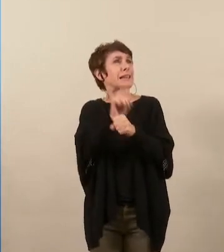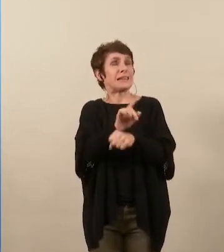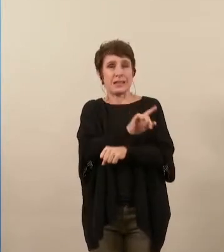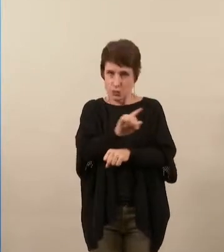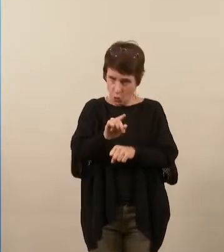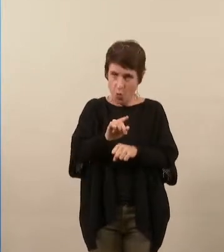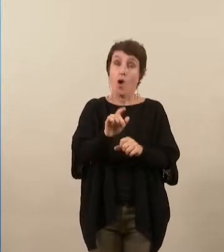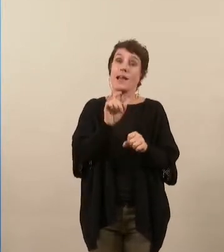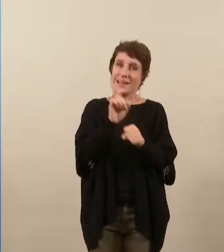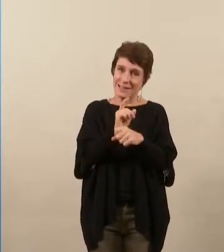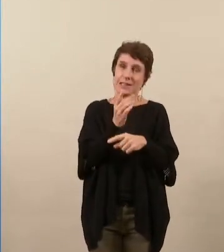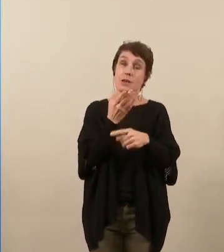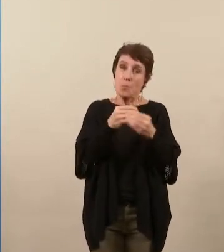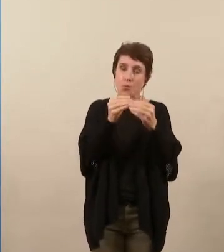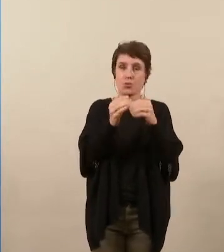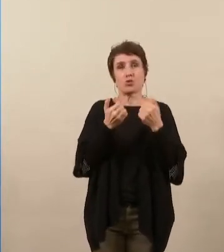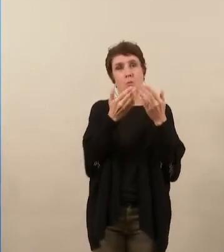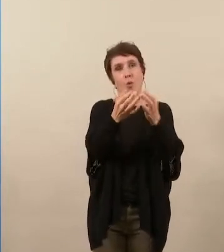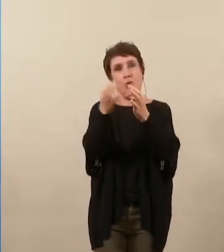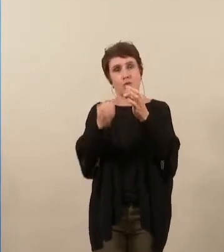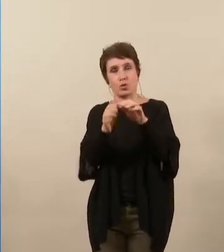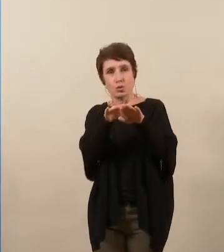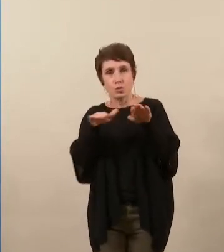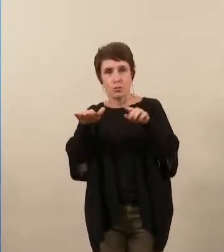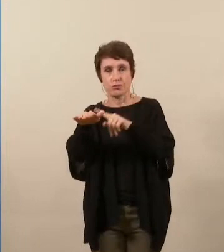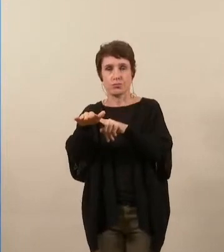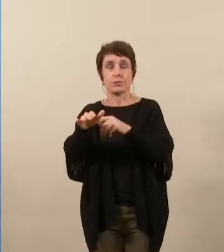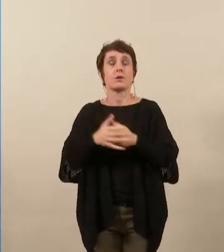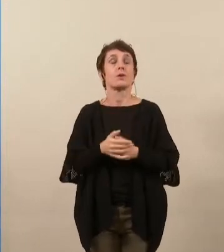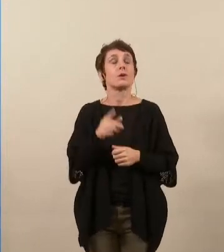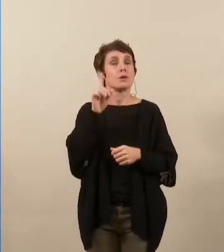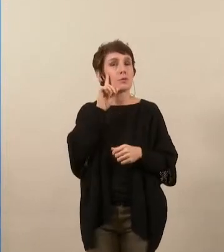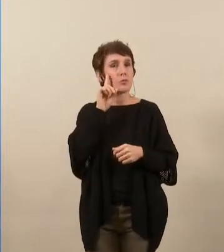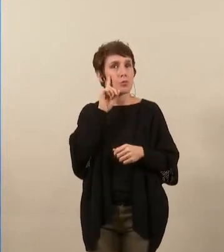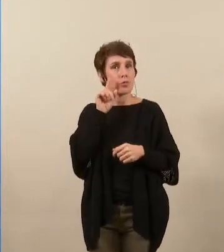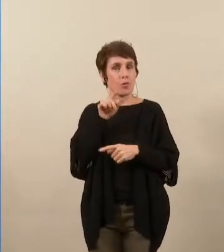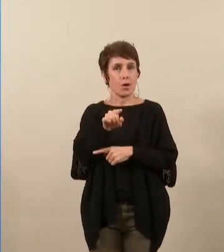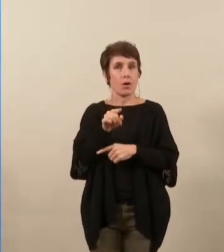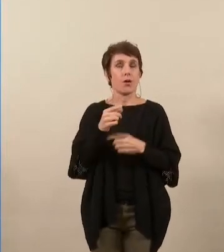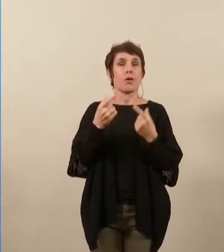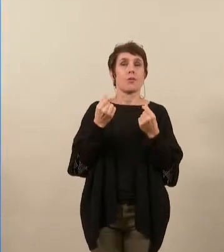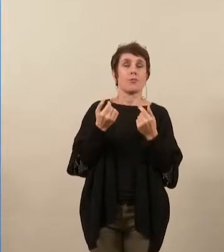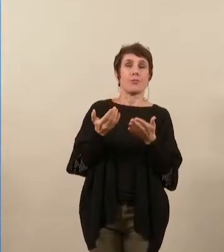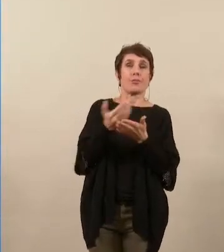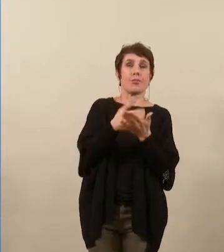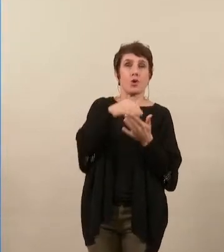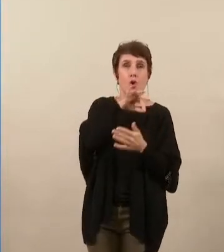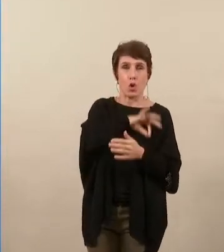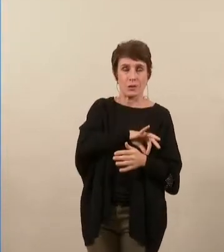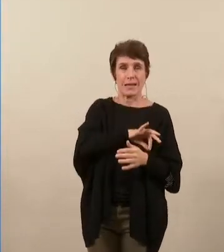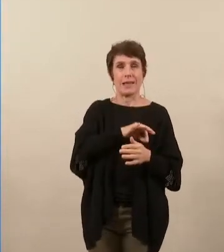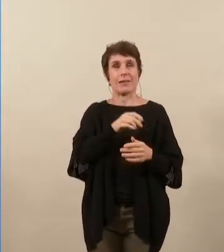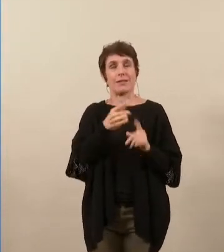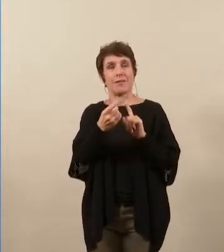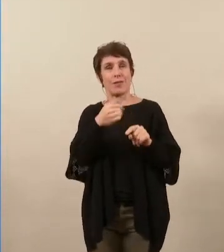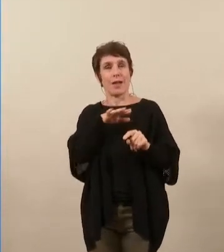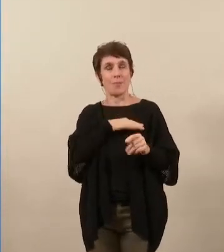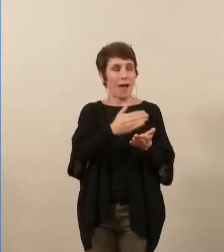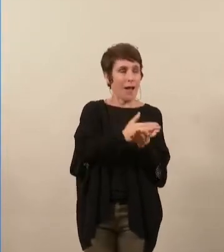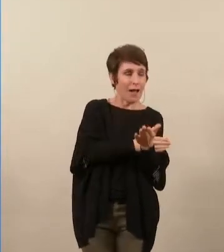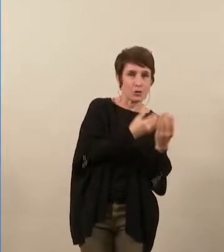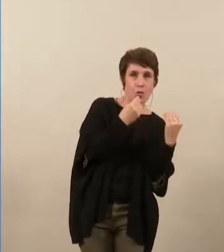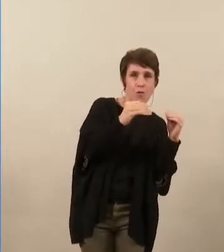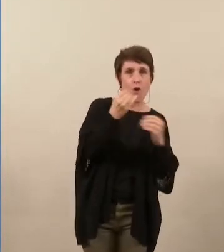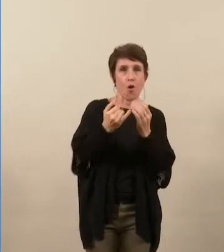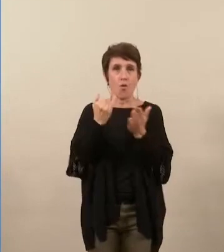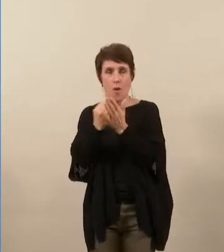alternatives. Car c'est bien beau de refuser des recettes de plusieurs millions d'euros via l'impôt et la vente des bijoux de famille, mais